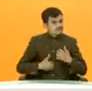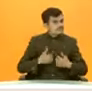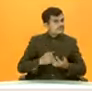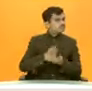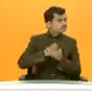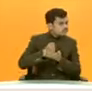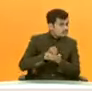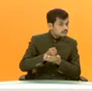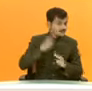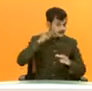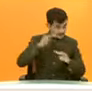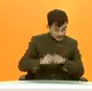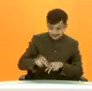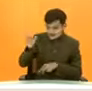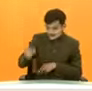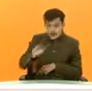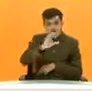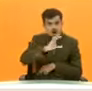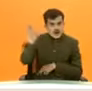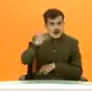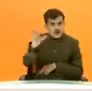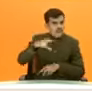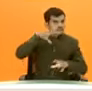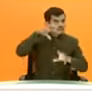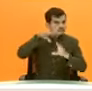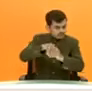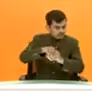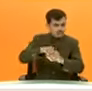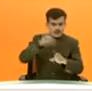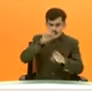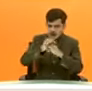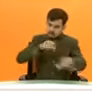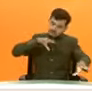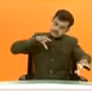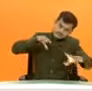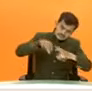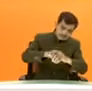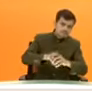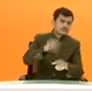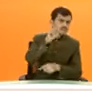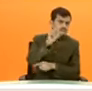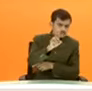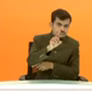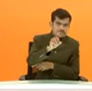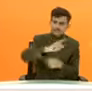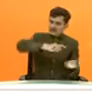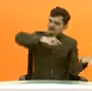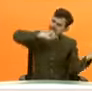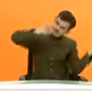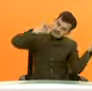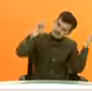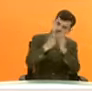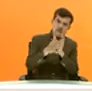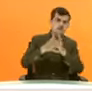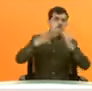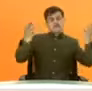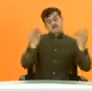और जब करोड़ों लोग एक साथ किसी अभियान से जुड़ जाते हैं तो उसका प्रभाव बहुत बड़ा होता